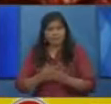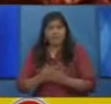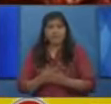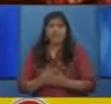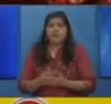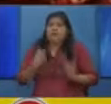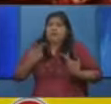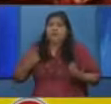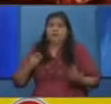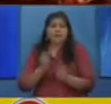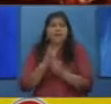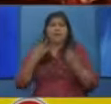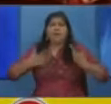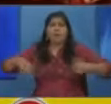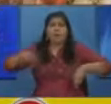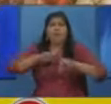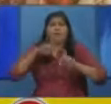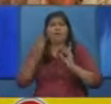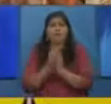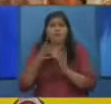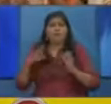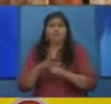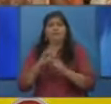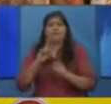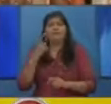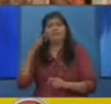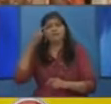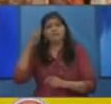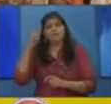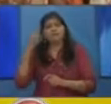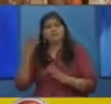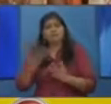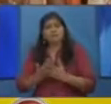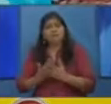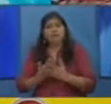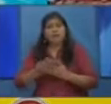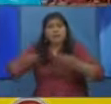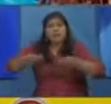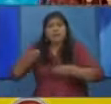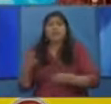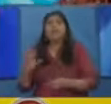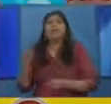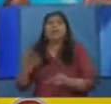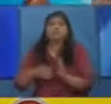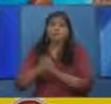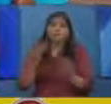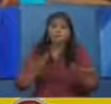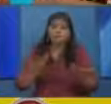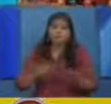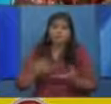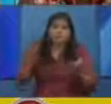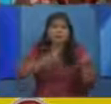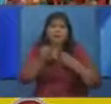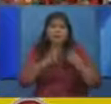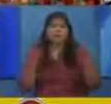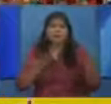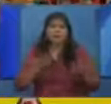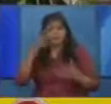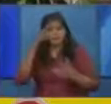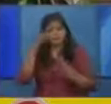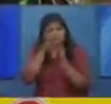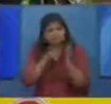तैयारी करते हैं, तो सबसे पहले मन में यही आता है कि बाजार कब जाना है, क्या क्या खरीदारी करनी